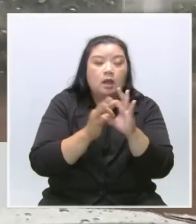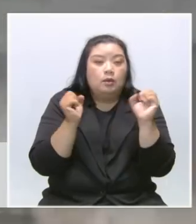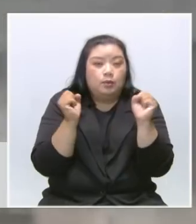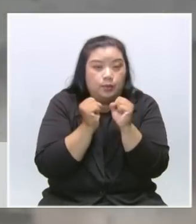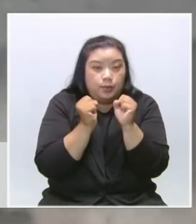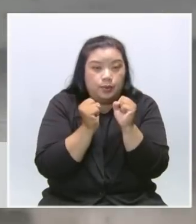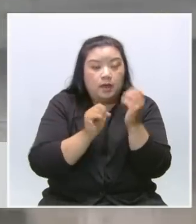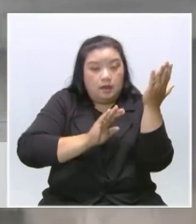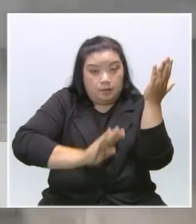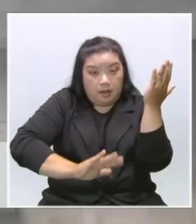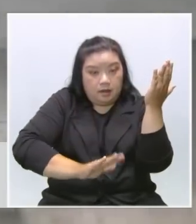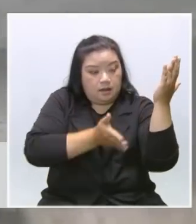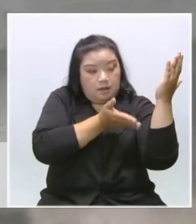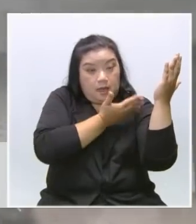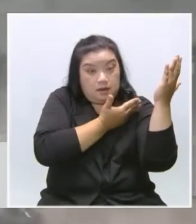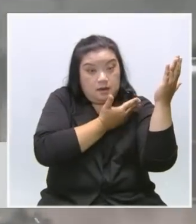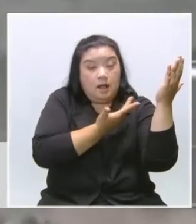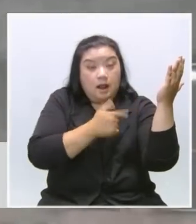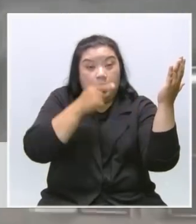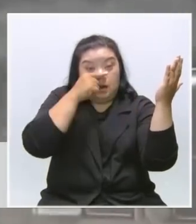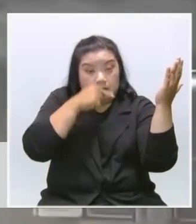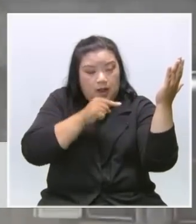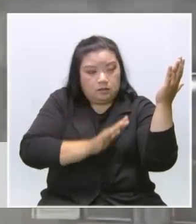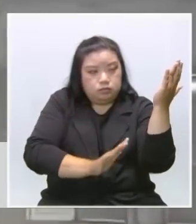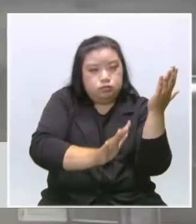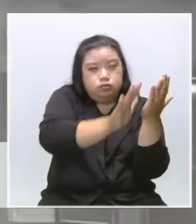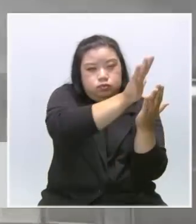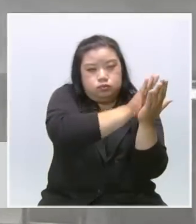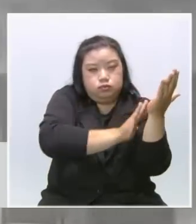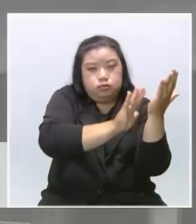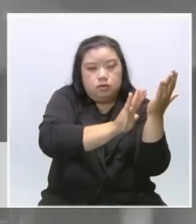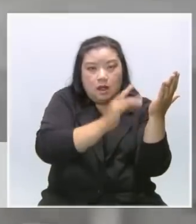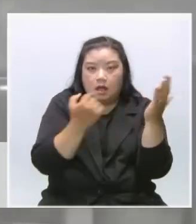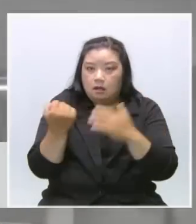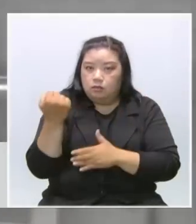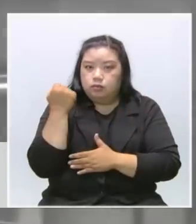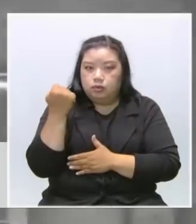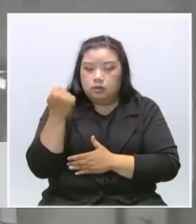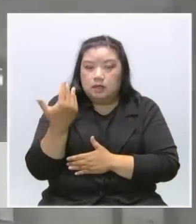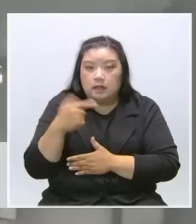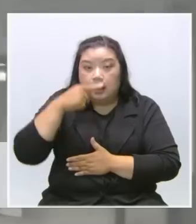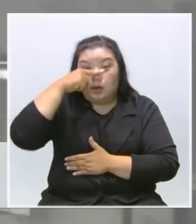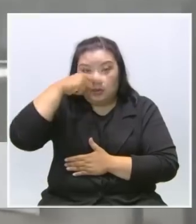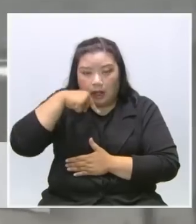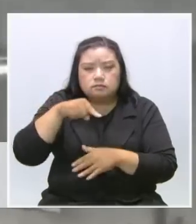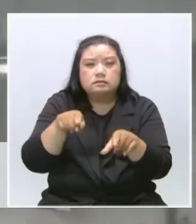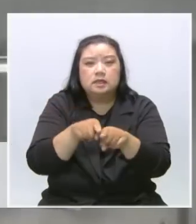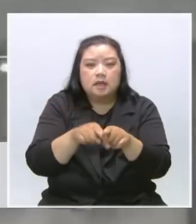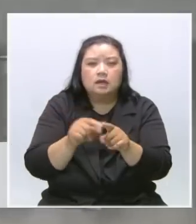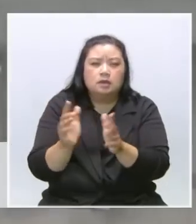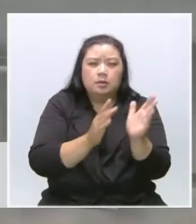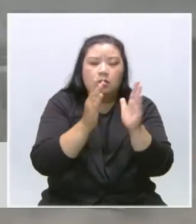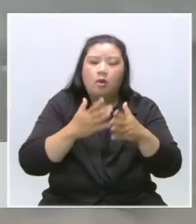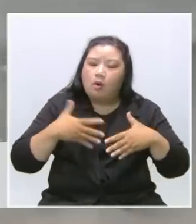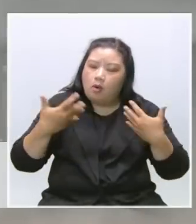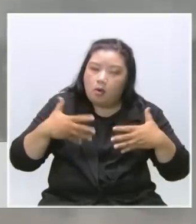ามชนจากอวไยและถ LeGeneb Pearlเข้ามาปกคุมประเทศไยตอนบนมีกำลงที่แร่งขึ้นในขณะที่ประเทศไทยก็มีอากาศร้